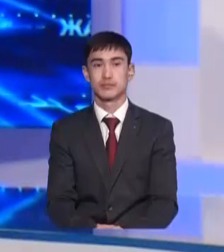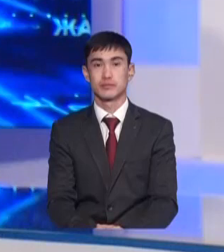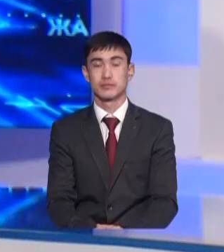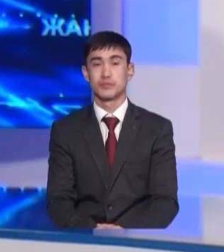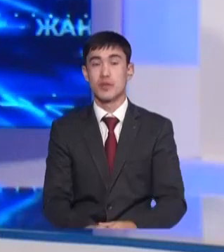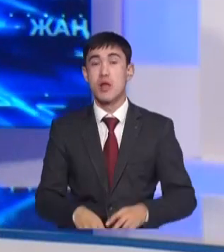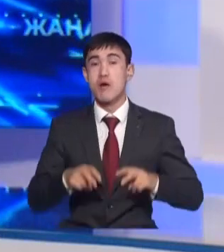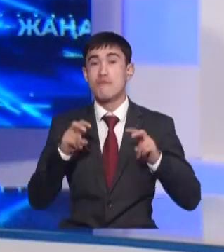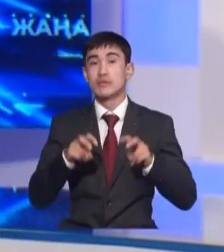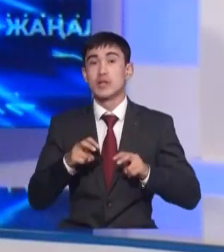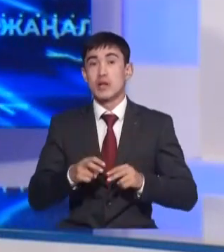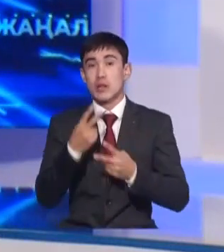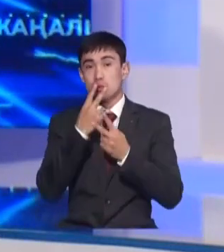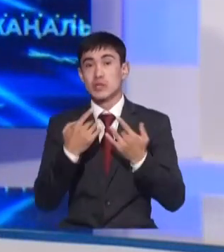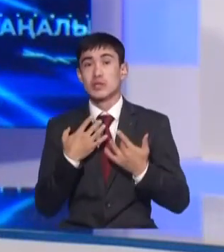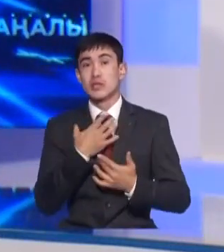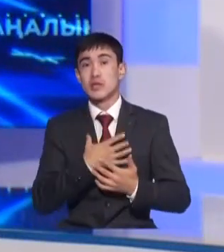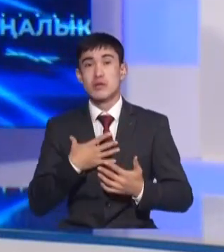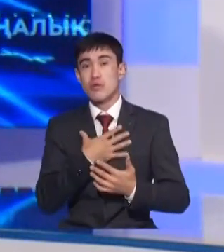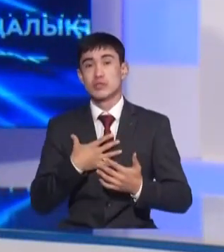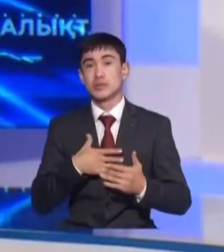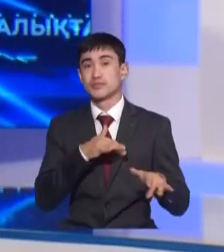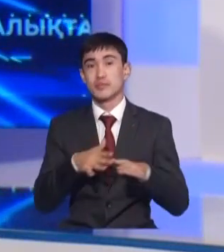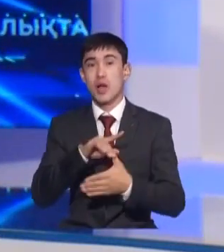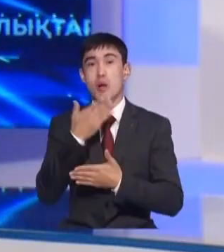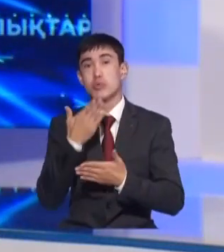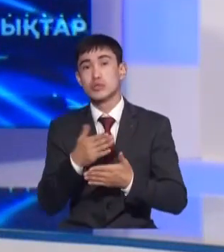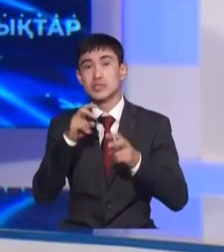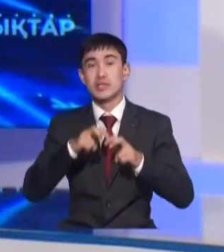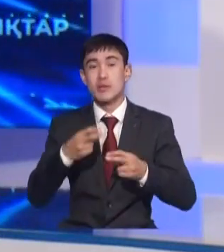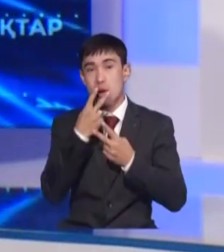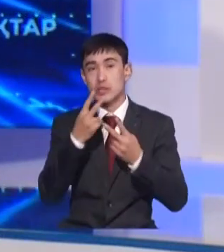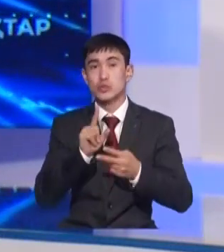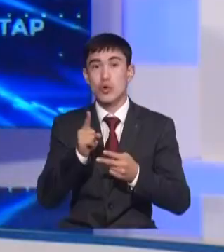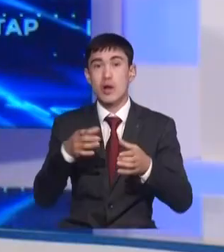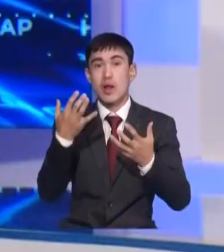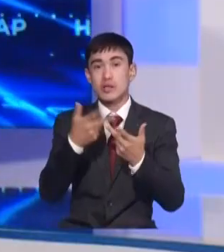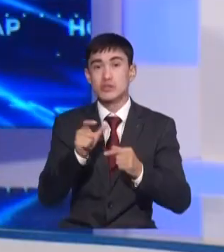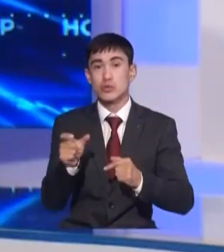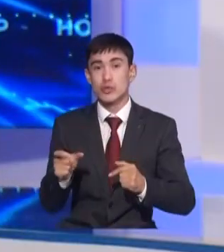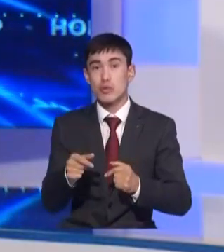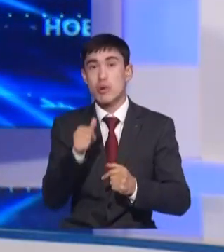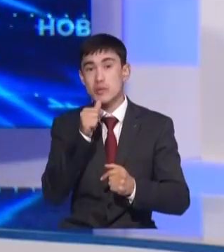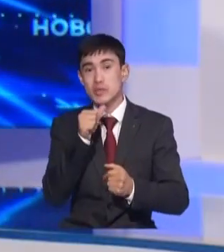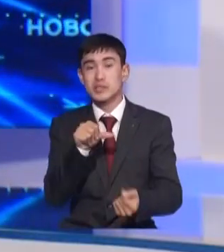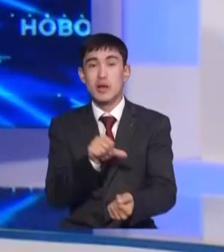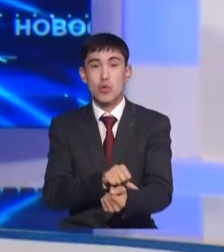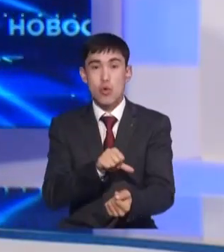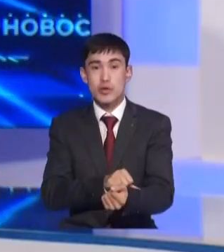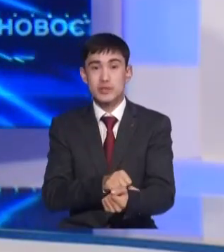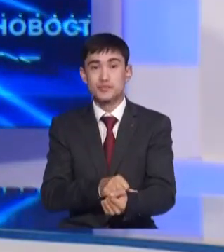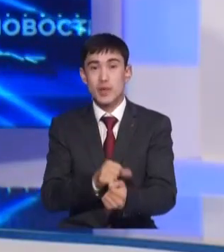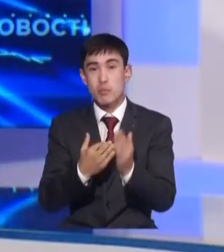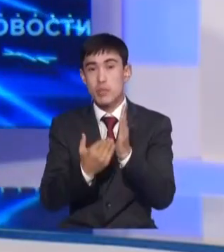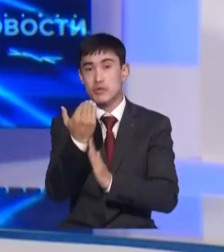В Австралии наблюдается тревожная тенденция. Опросы и исследования показывают, что количество людей, употребляющих наркотики,